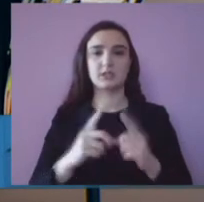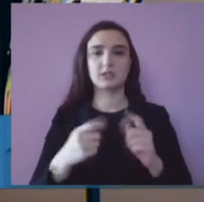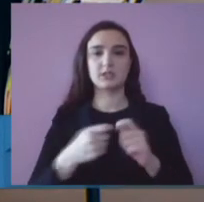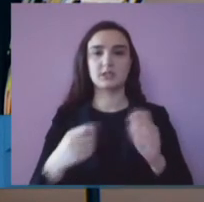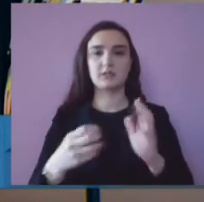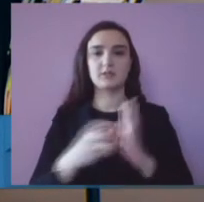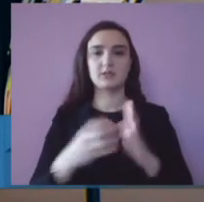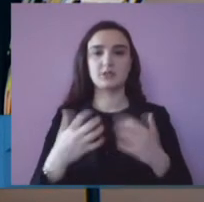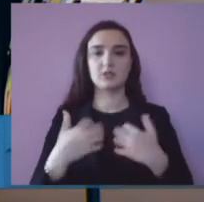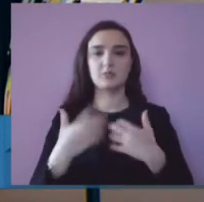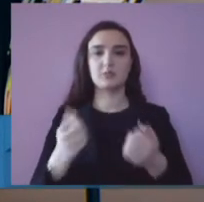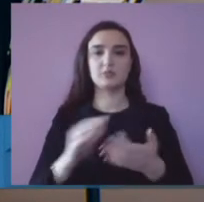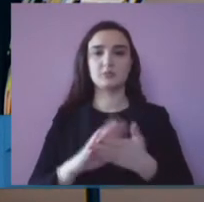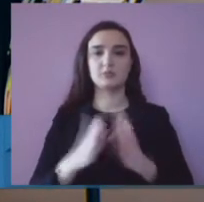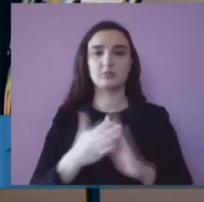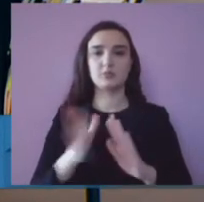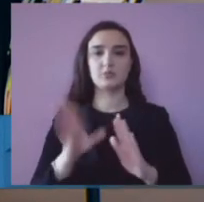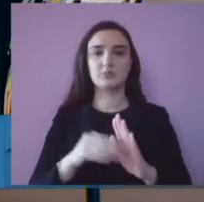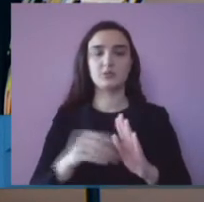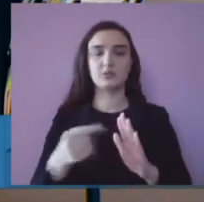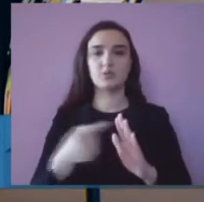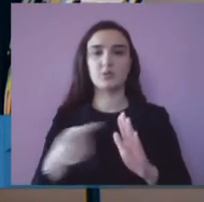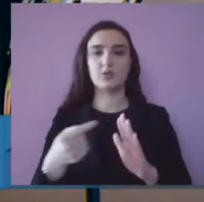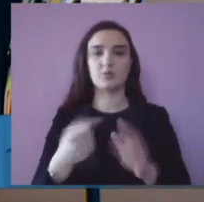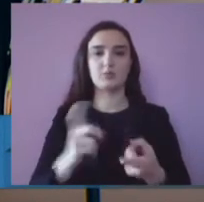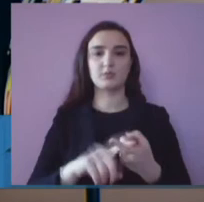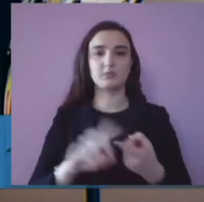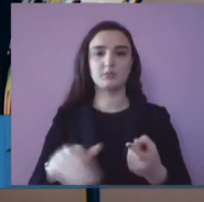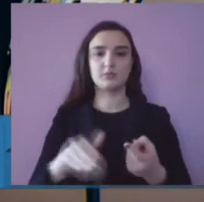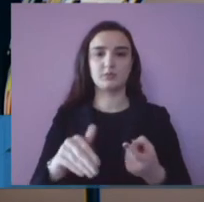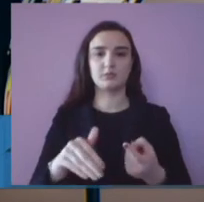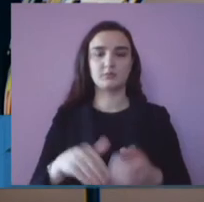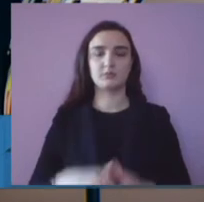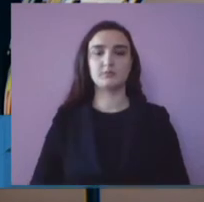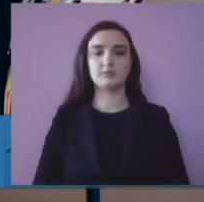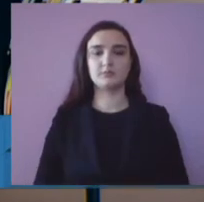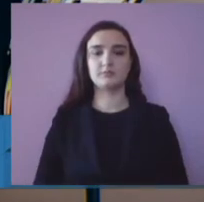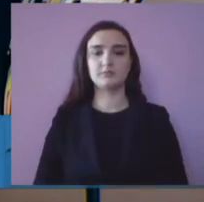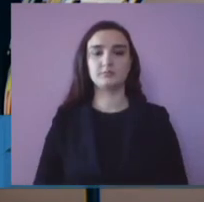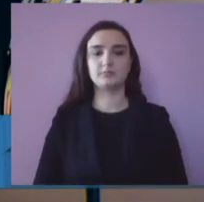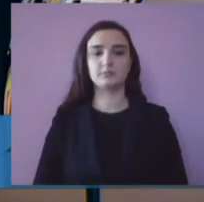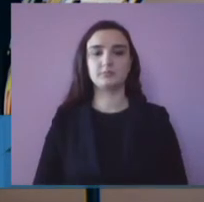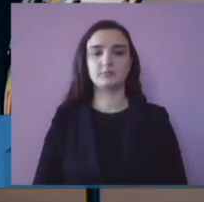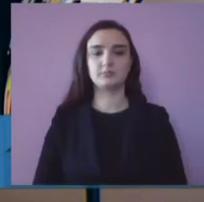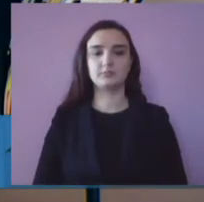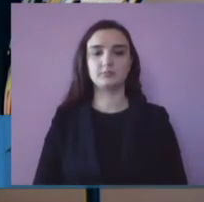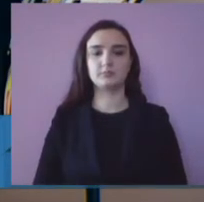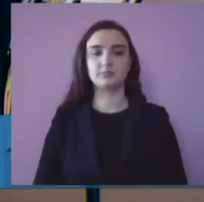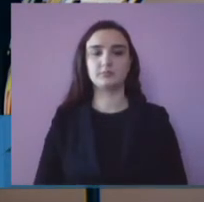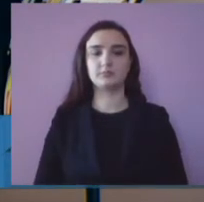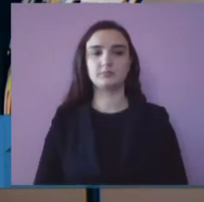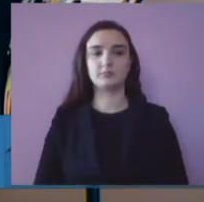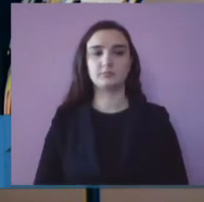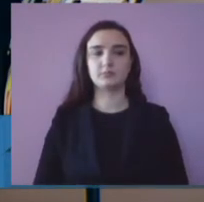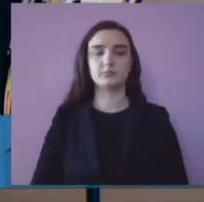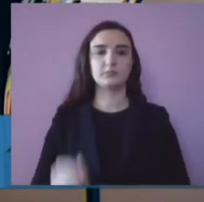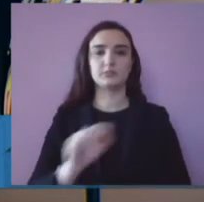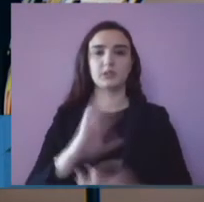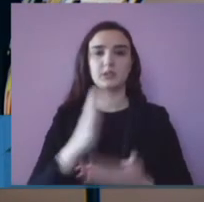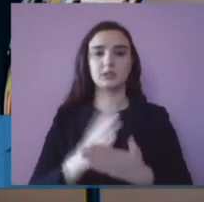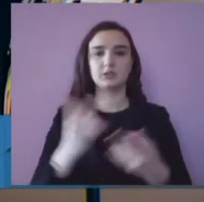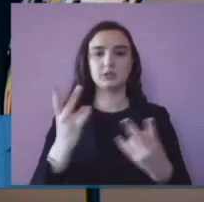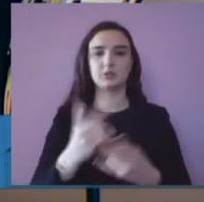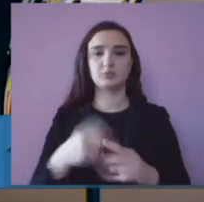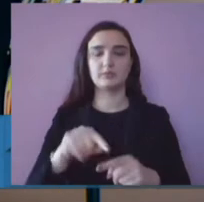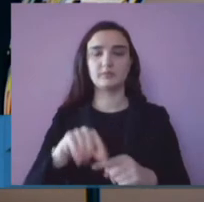ჯანმრთელობის მდგომარეობაზე უარყოფით გავლენას ვერ იქონიებს და არ არის საჭირო იმაზე ფიქრი, რაც ახლა ვისარგებლებთ